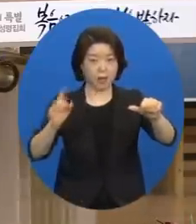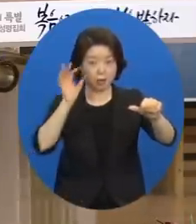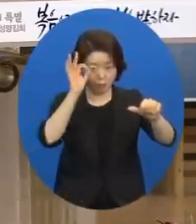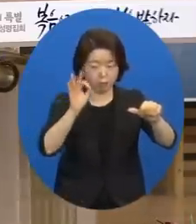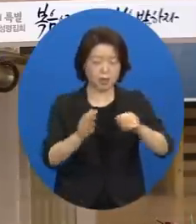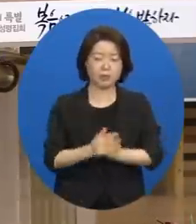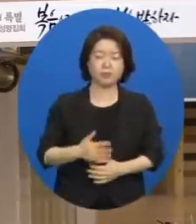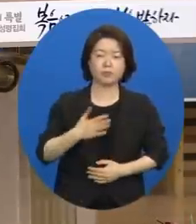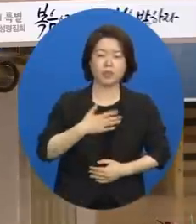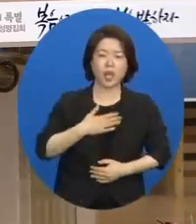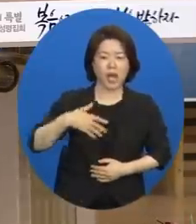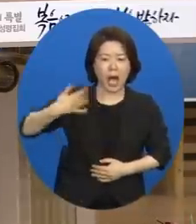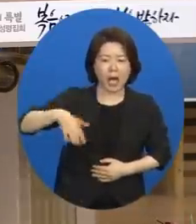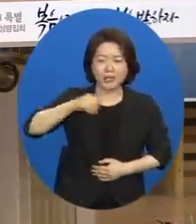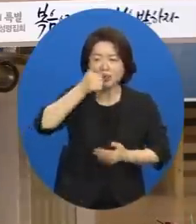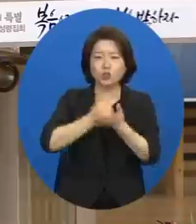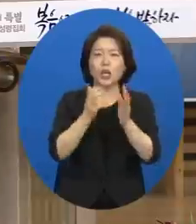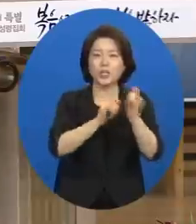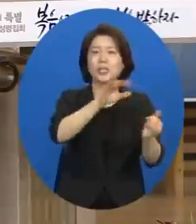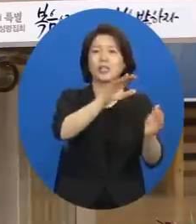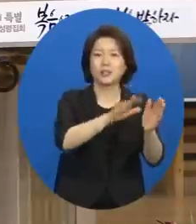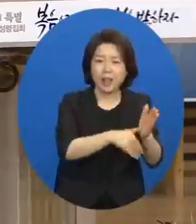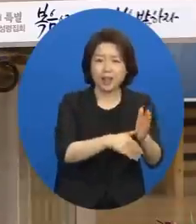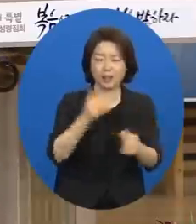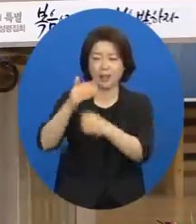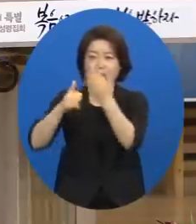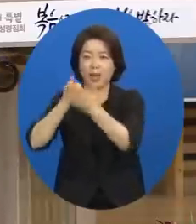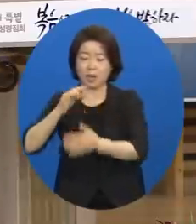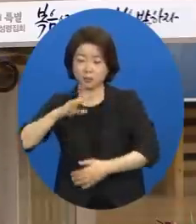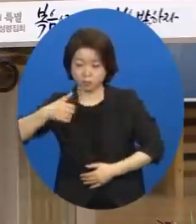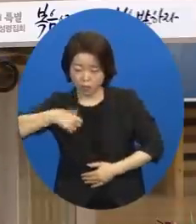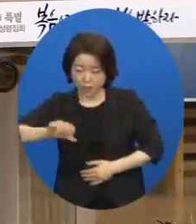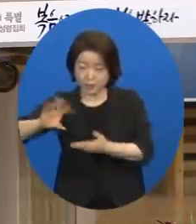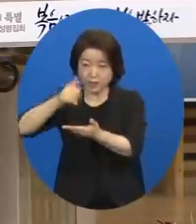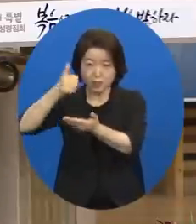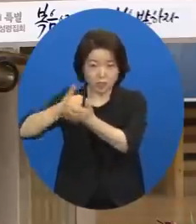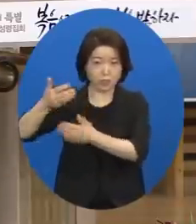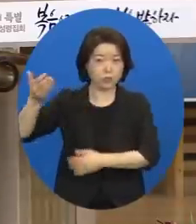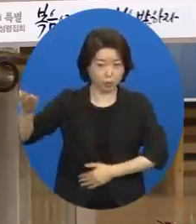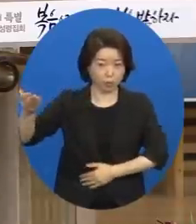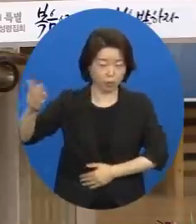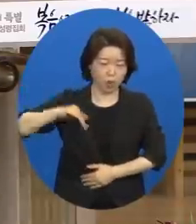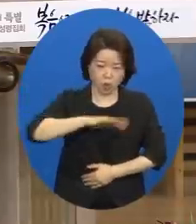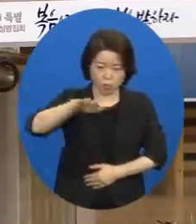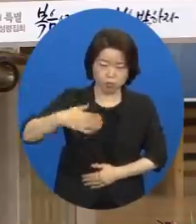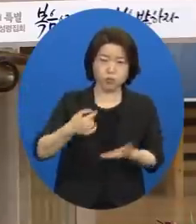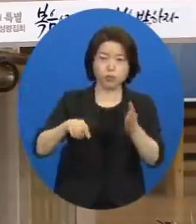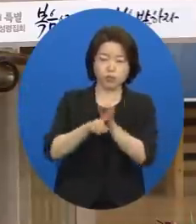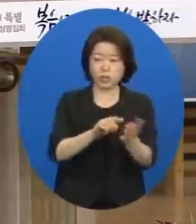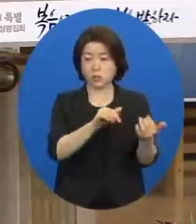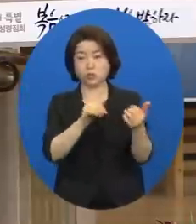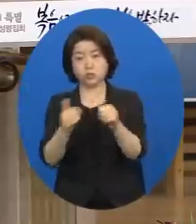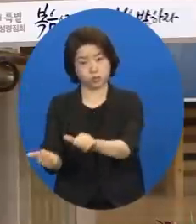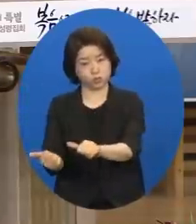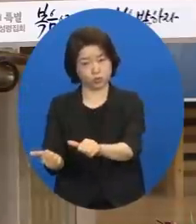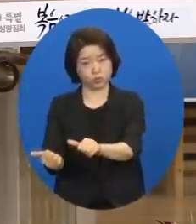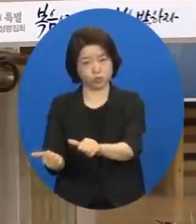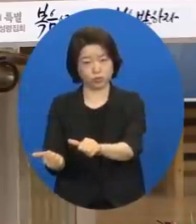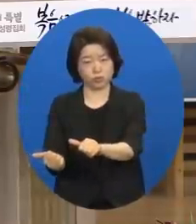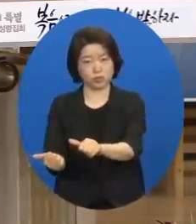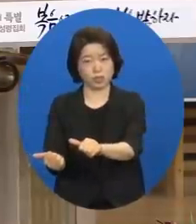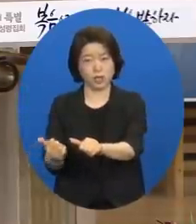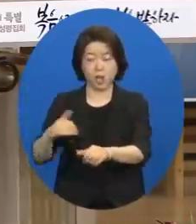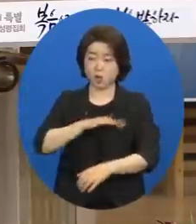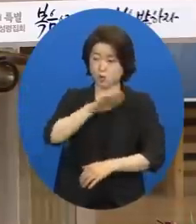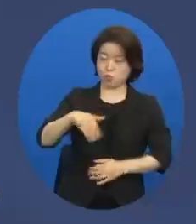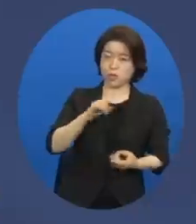우리가 아직 죄인 되었을 때에 하나님의 독생자이신 그리스도께서 우리를 위하여 죽으심으로